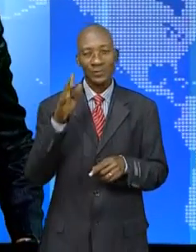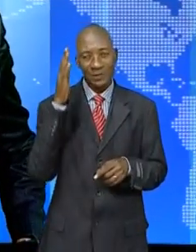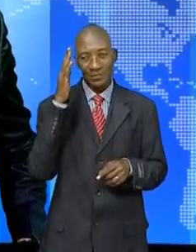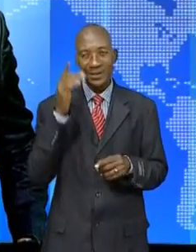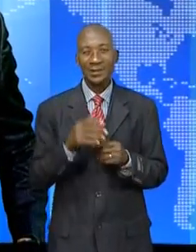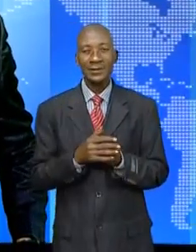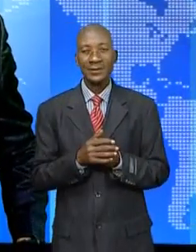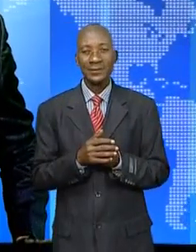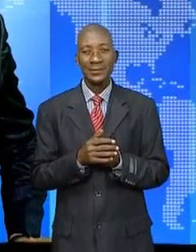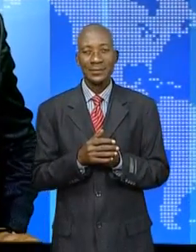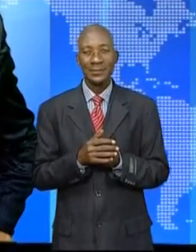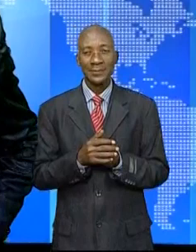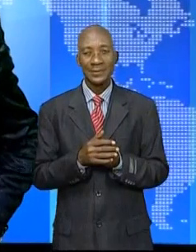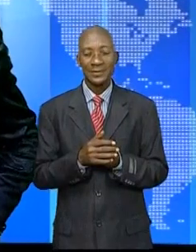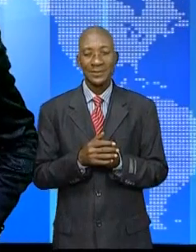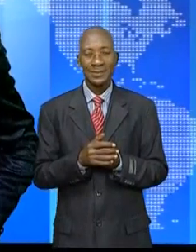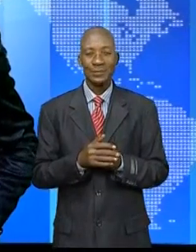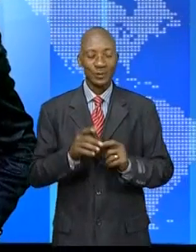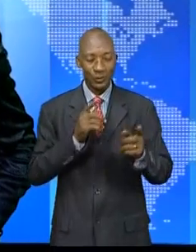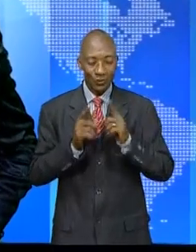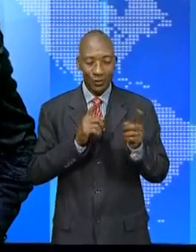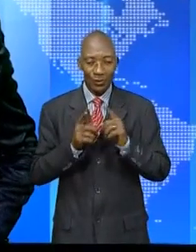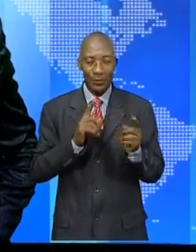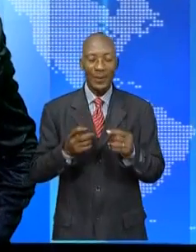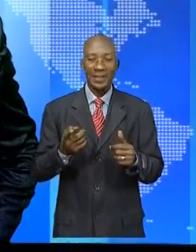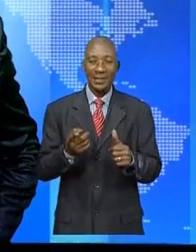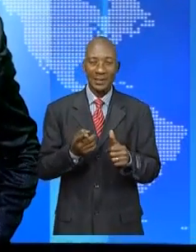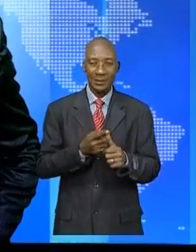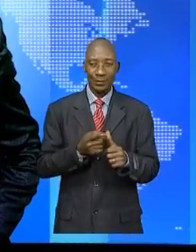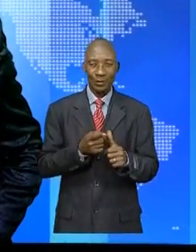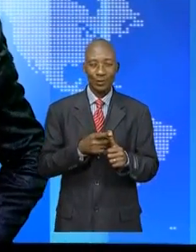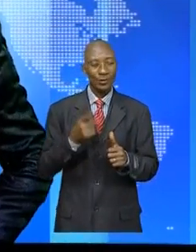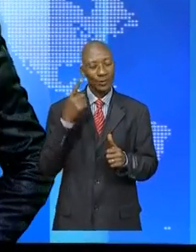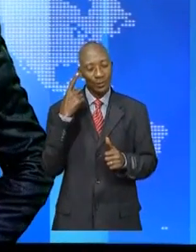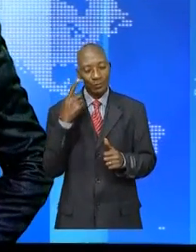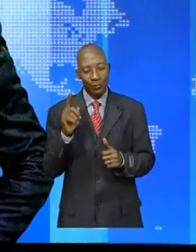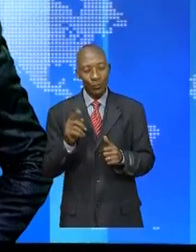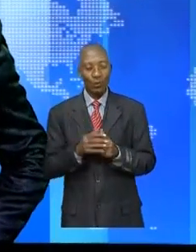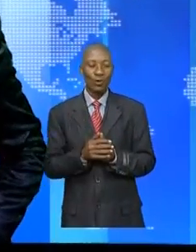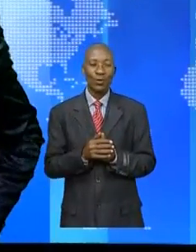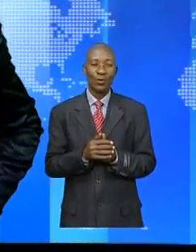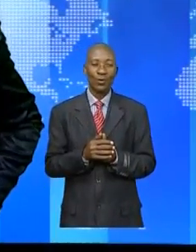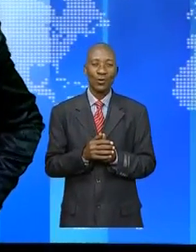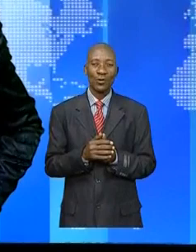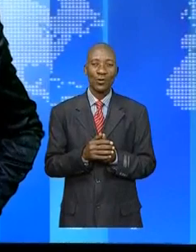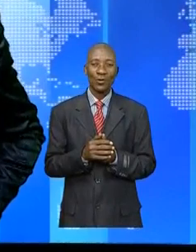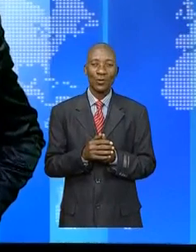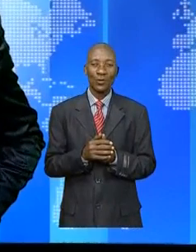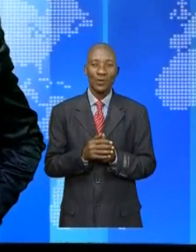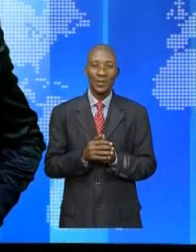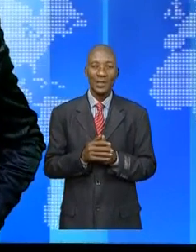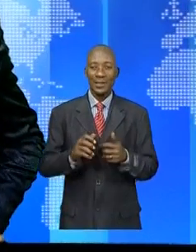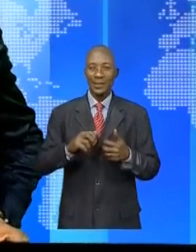des éditions précédentes en raison, vous le savez avec moi, du contexte sanitaire lié à la COVID-19. De voix s'élèvent pour les